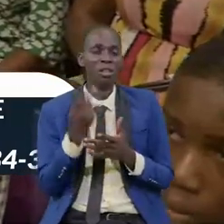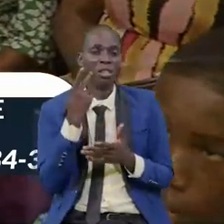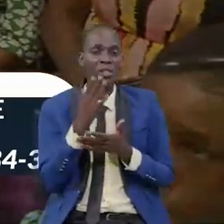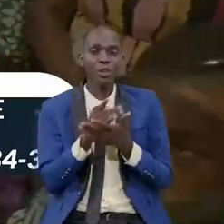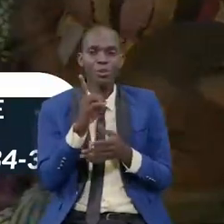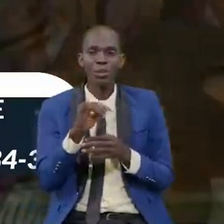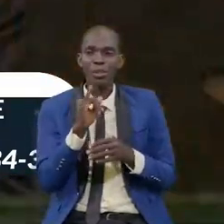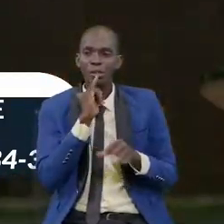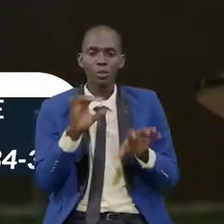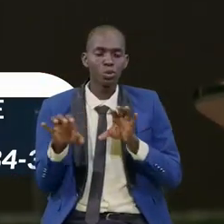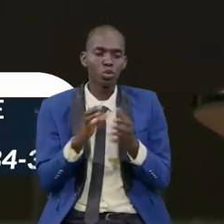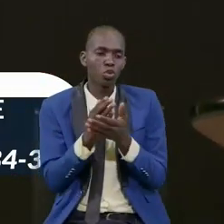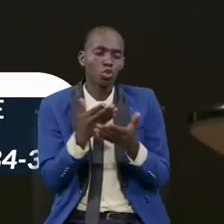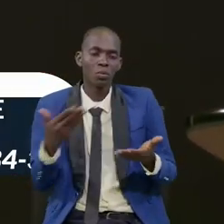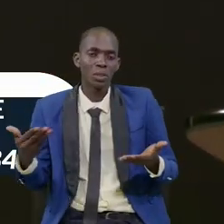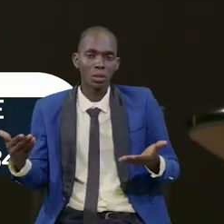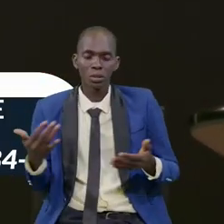Quelqu'un fait quelque chose